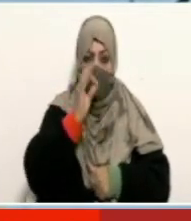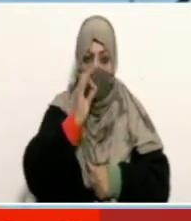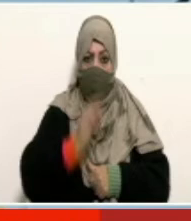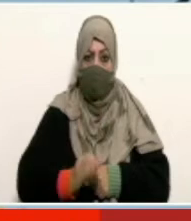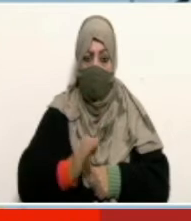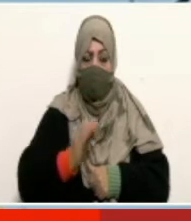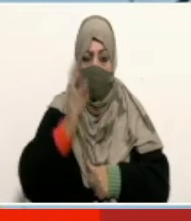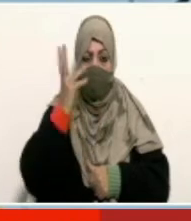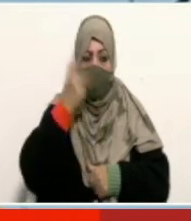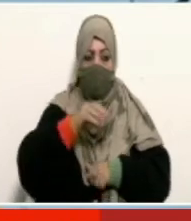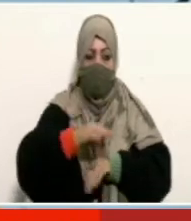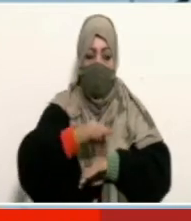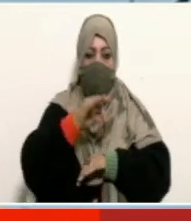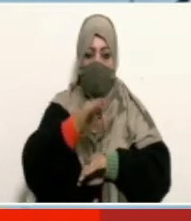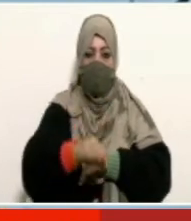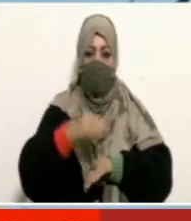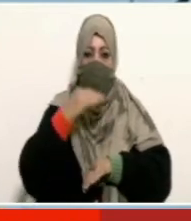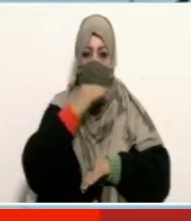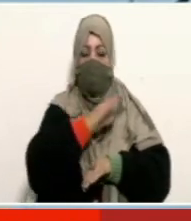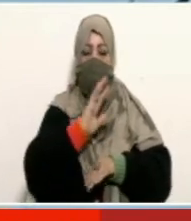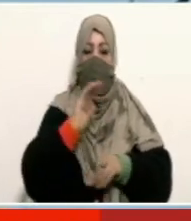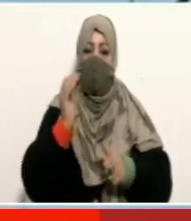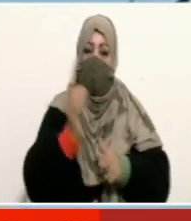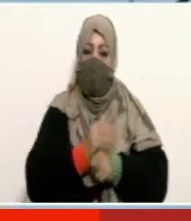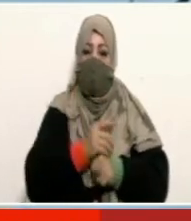يدخل ويطالب بالدخول،